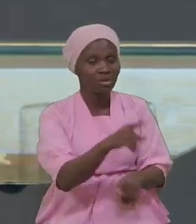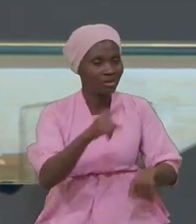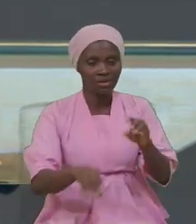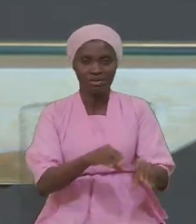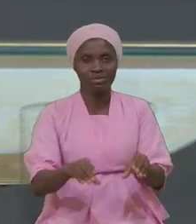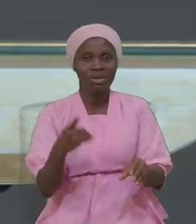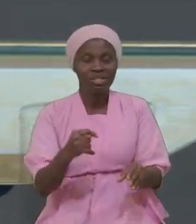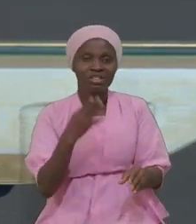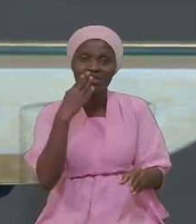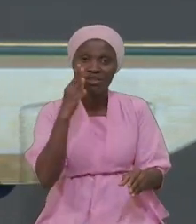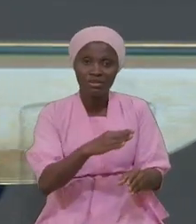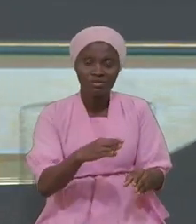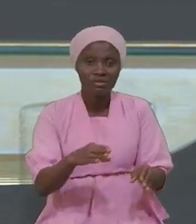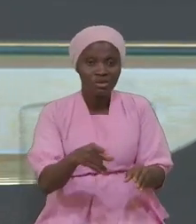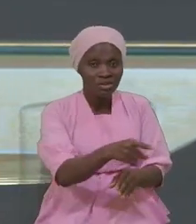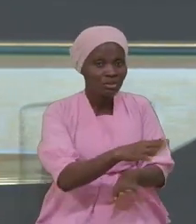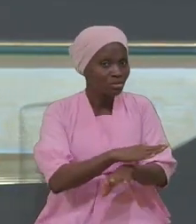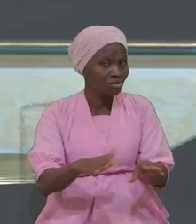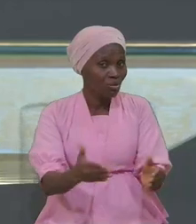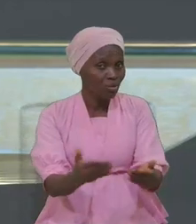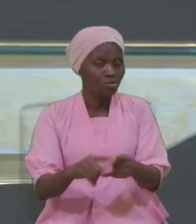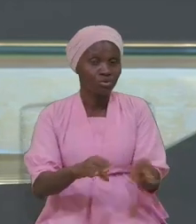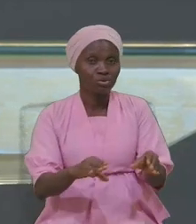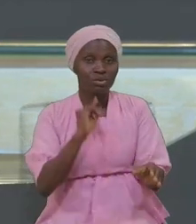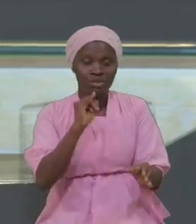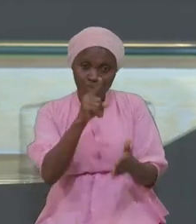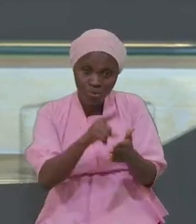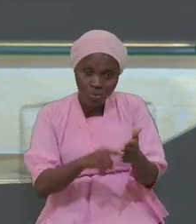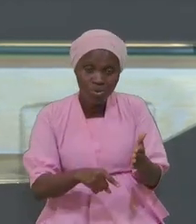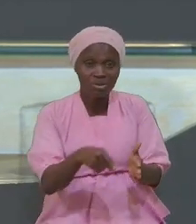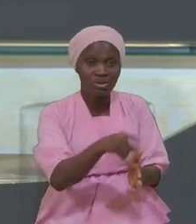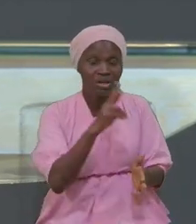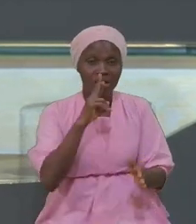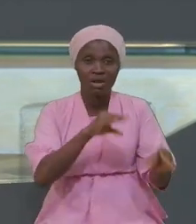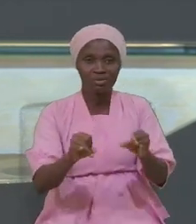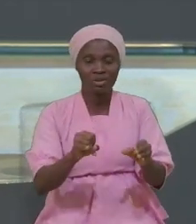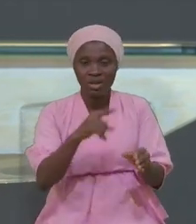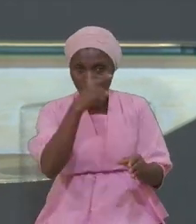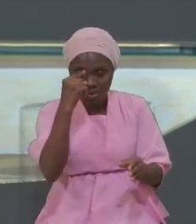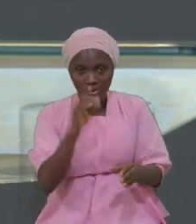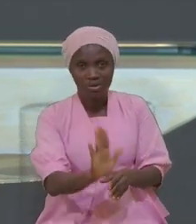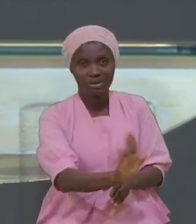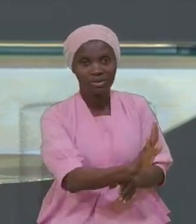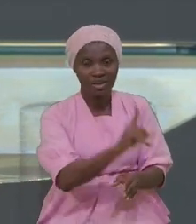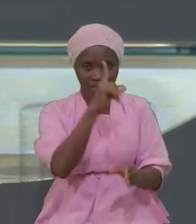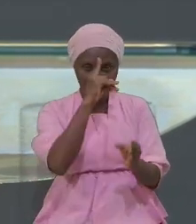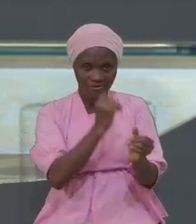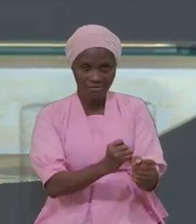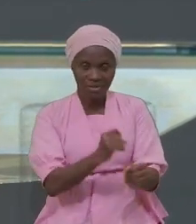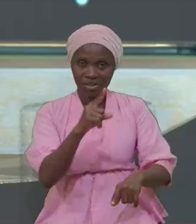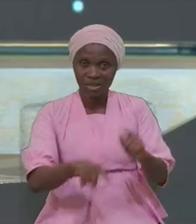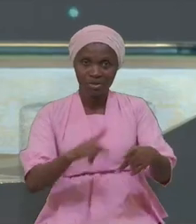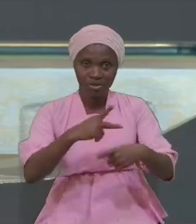mal qu'ils n'aimeraient pas faire, c'est ce qu'ils font. Parce que la foi qu'ils ont ne peut pas